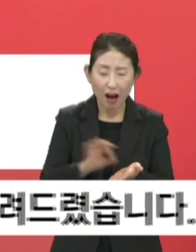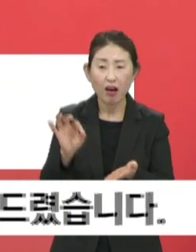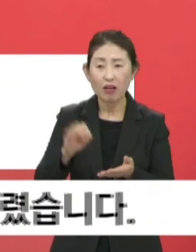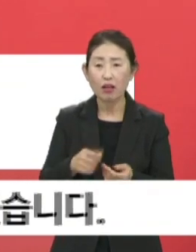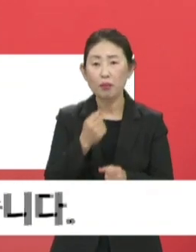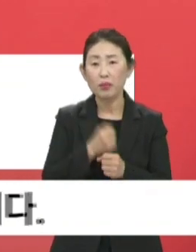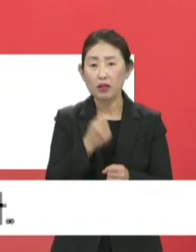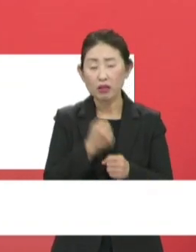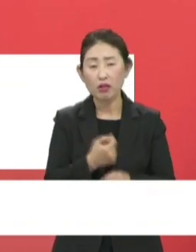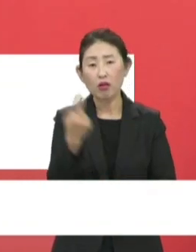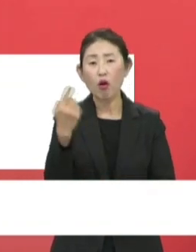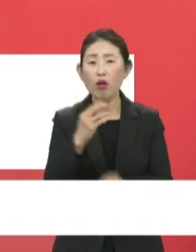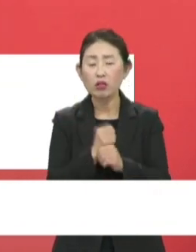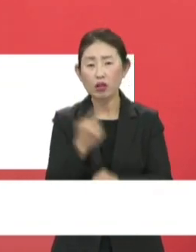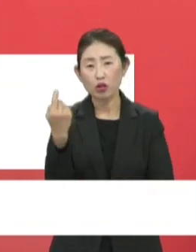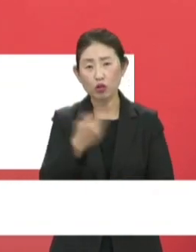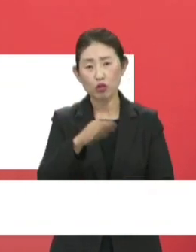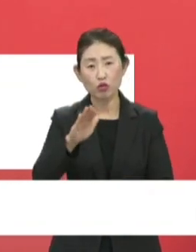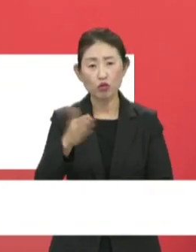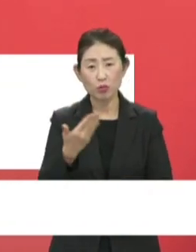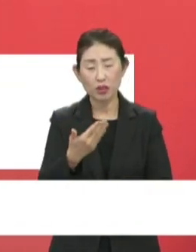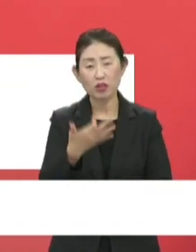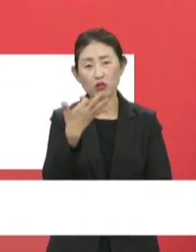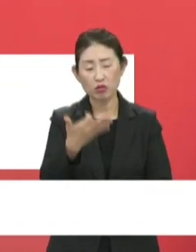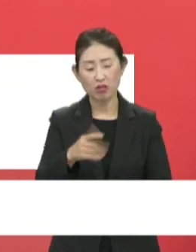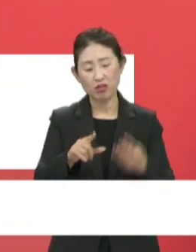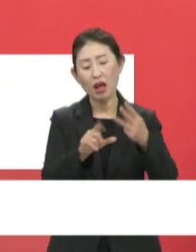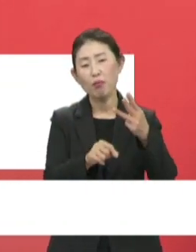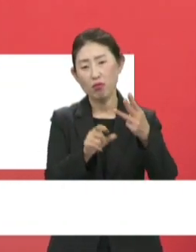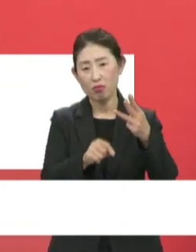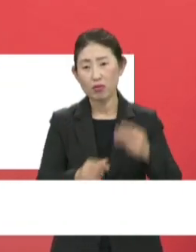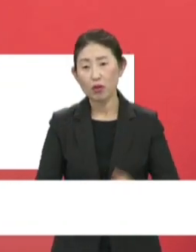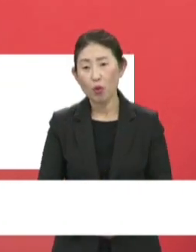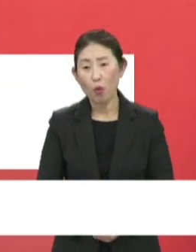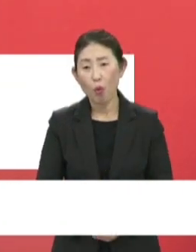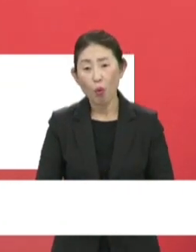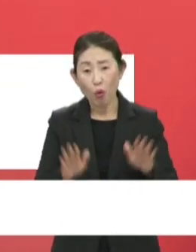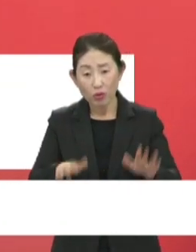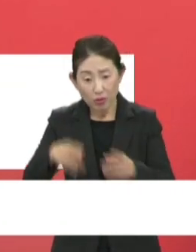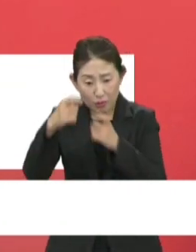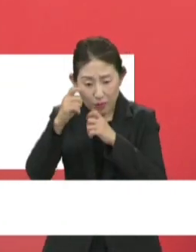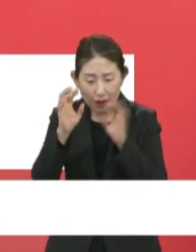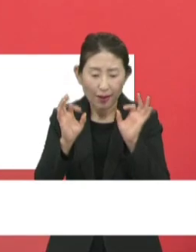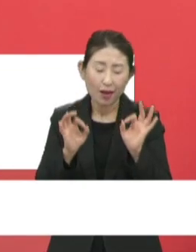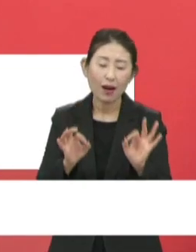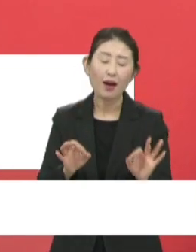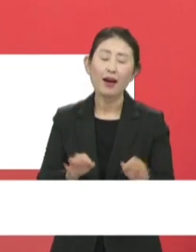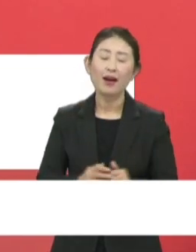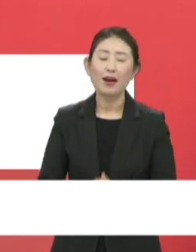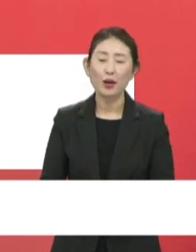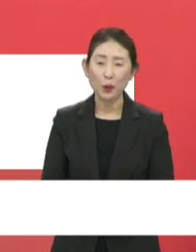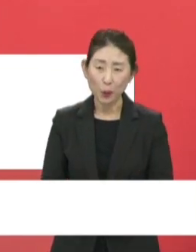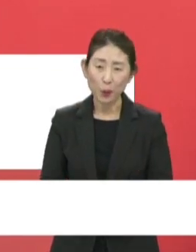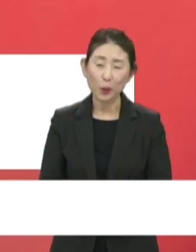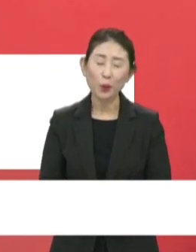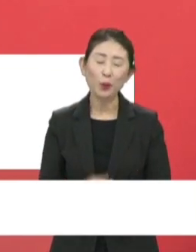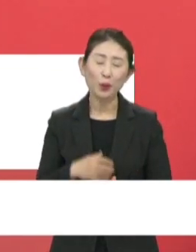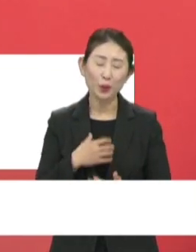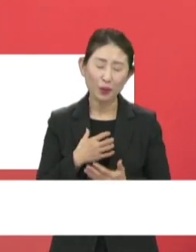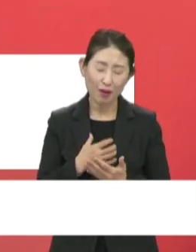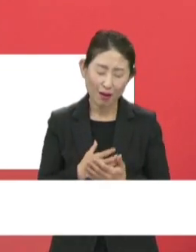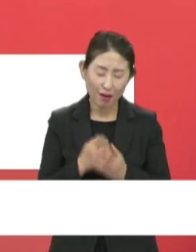그때가 1919년도 3월 달에 만드셨어요. 오늘 와서 보니까 그냥 감회가